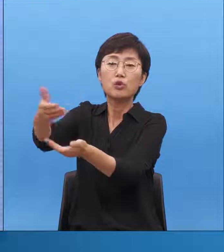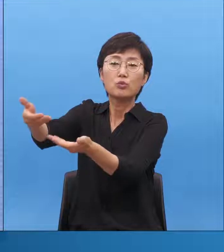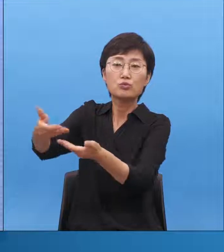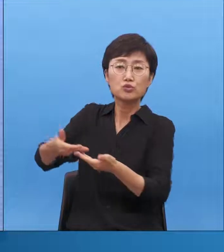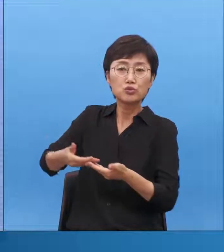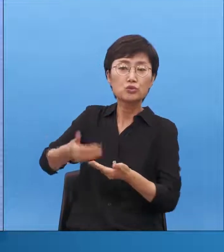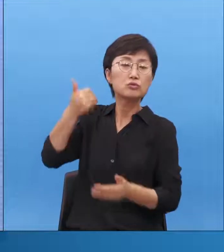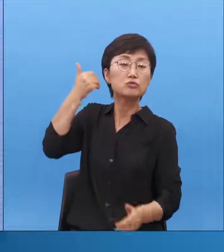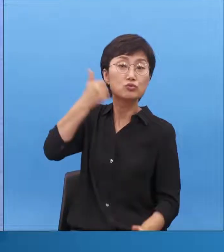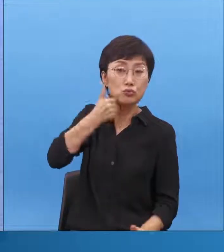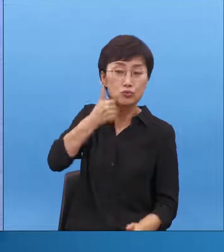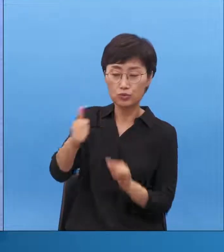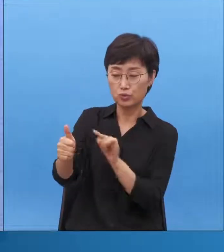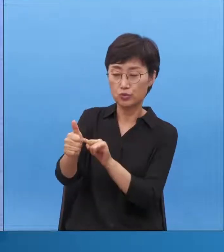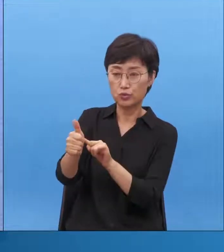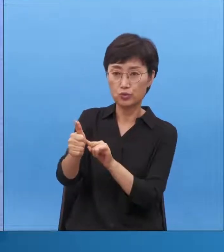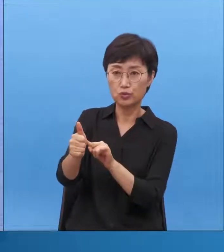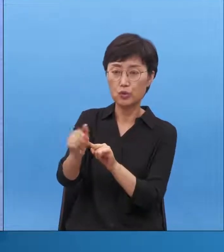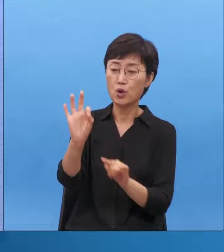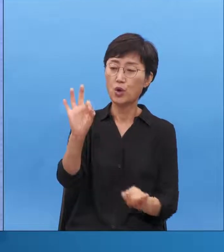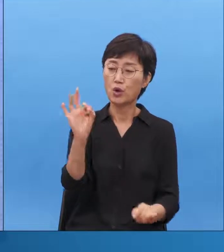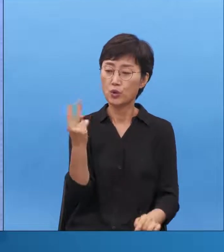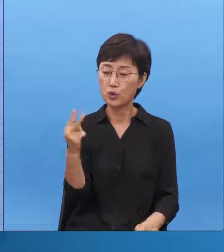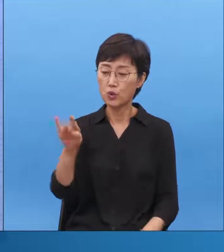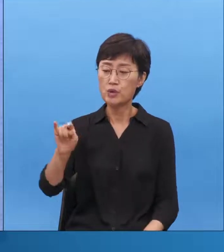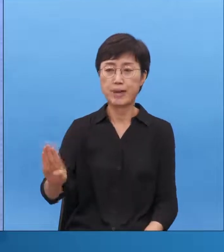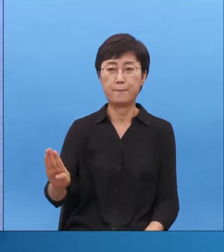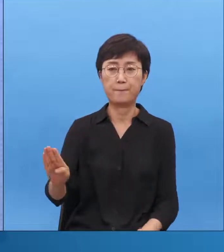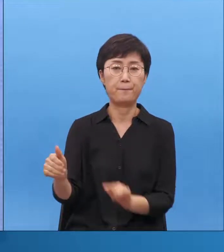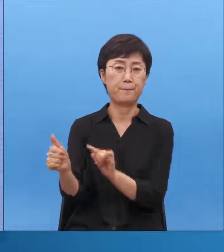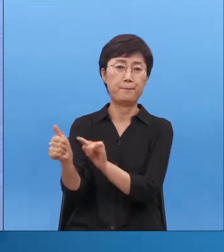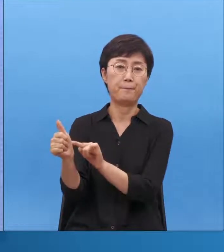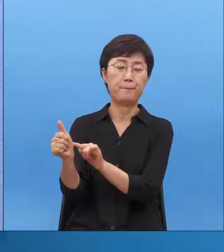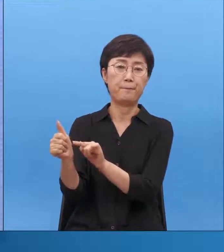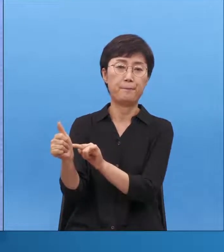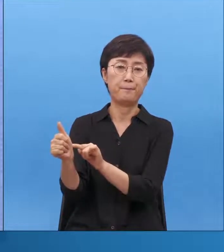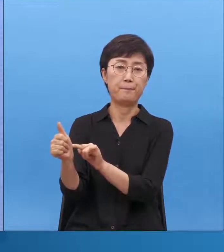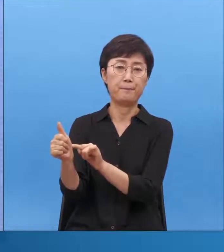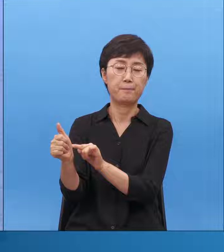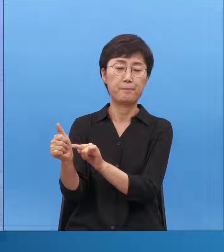요셉입니다. The one who provided this tomb was Joseph of Arimathea. 그래서요,